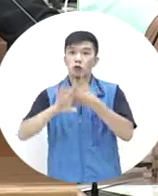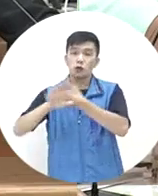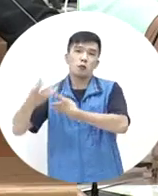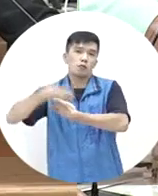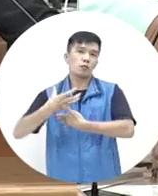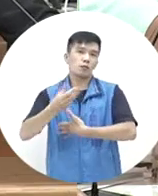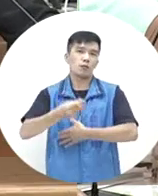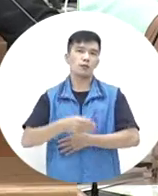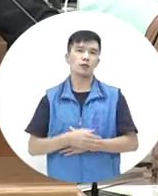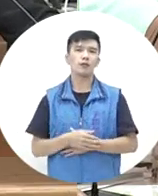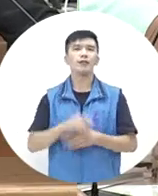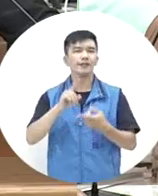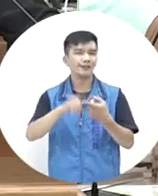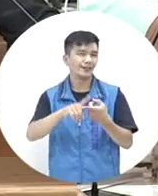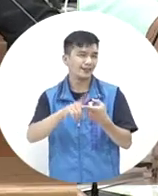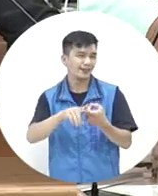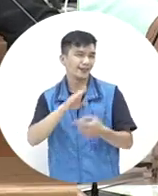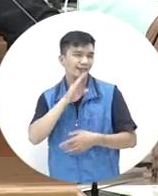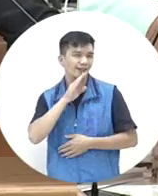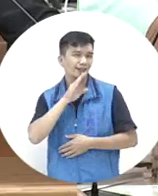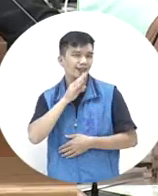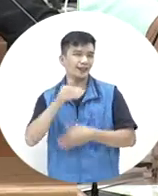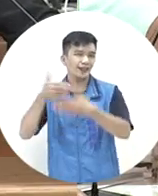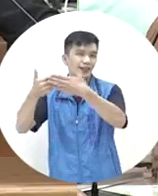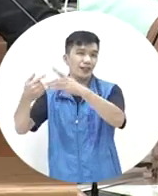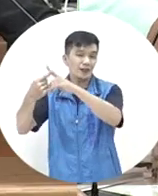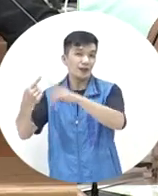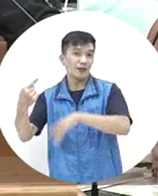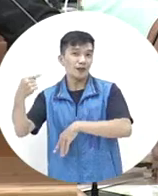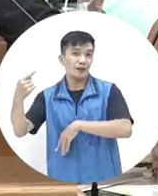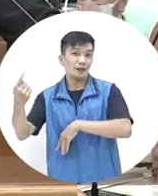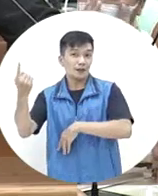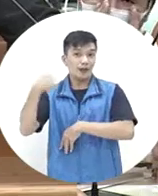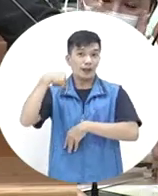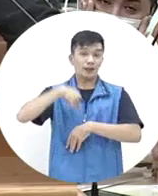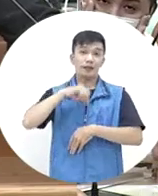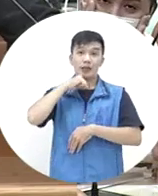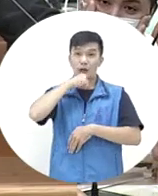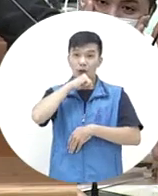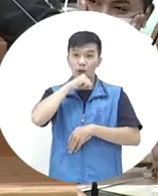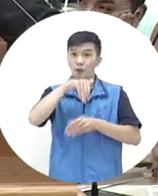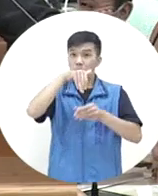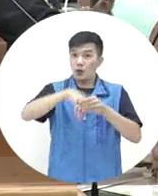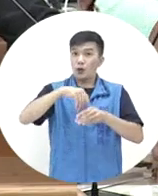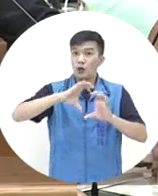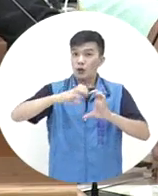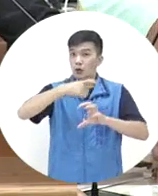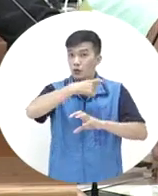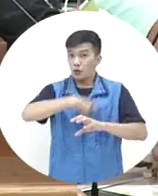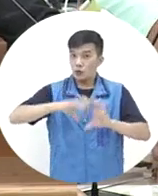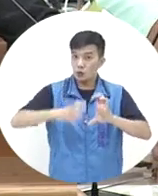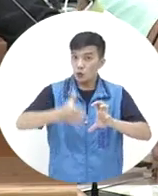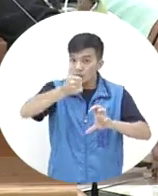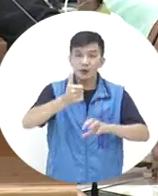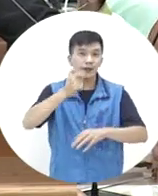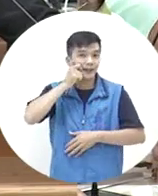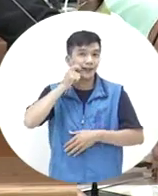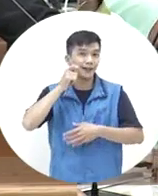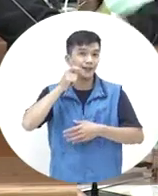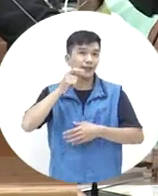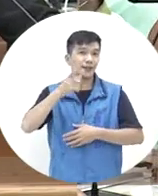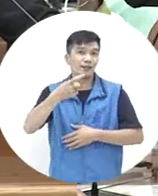嘛，中国怎么可能来学我们的总统，对不对？ 我们已经可以自己选总